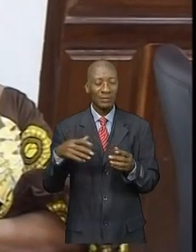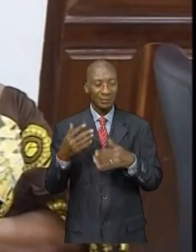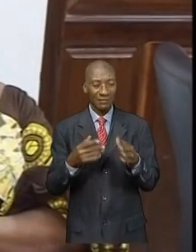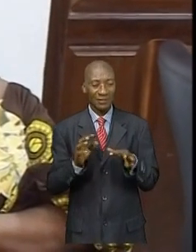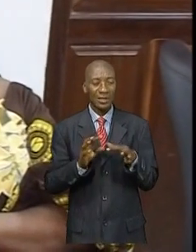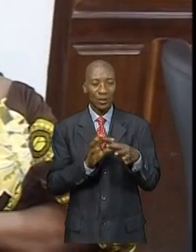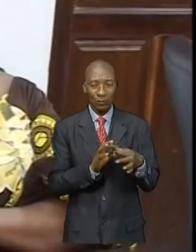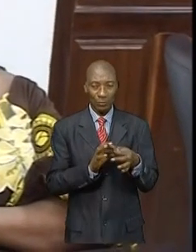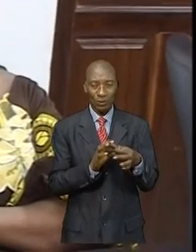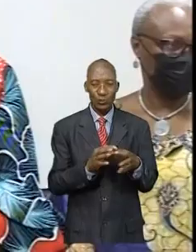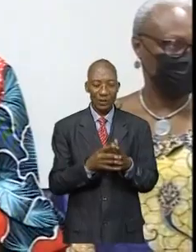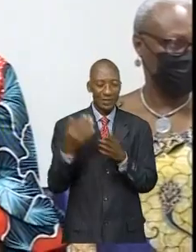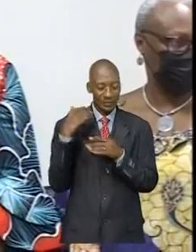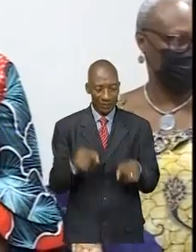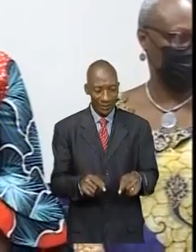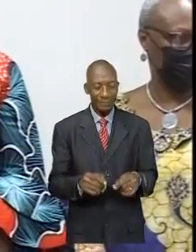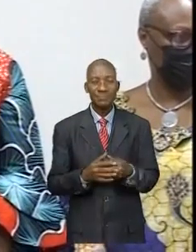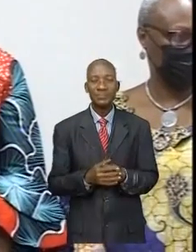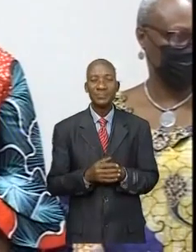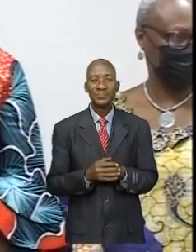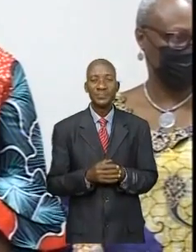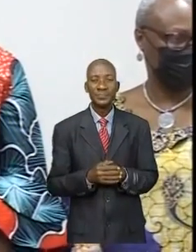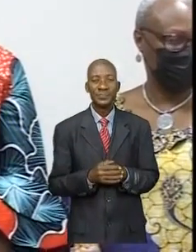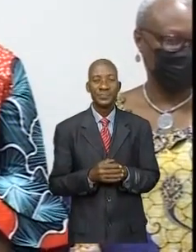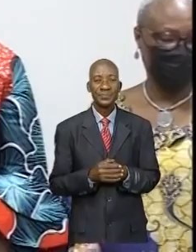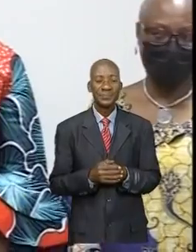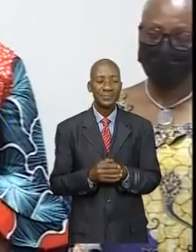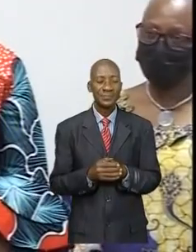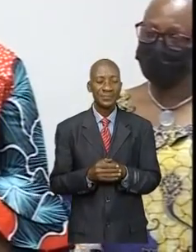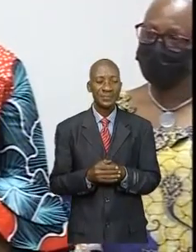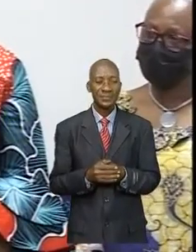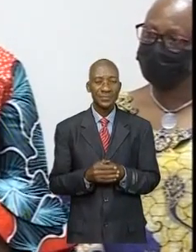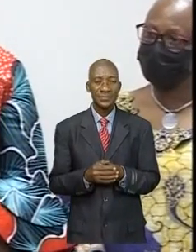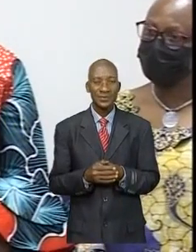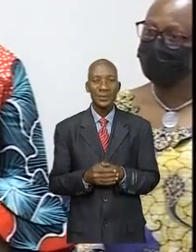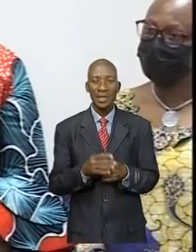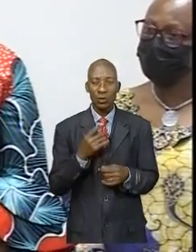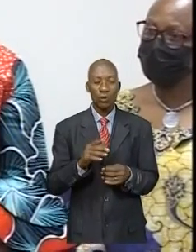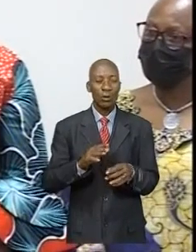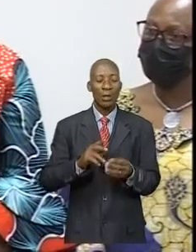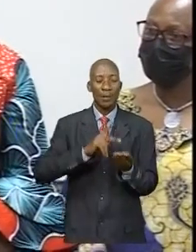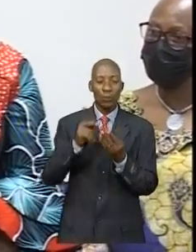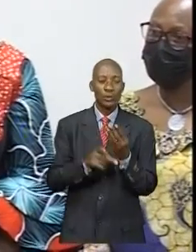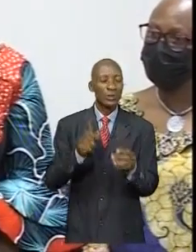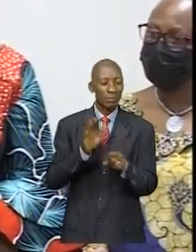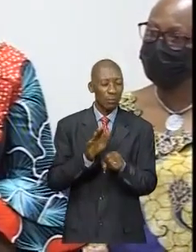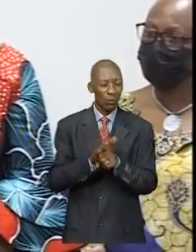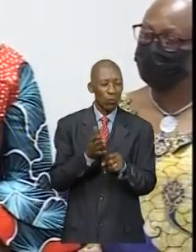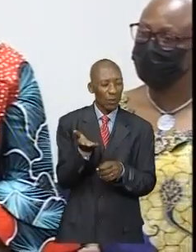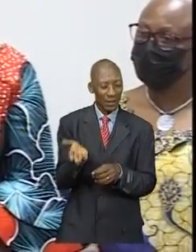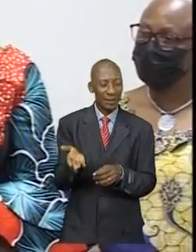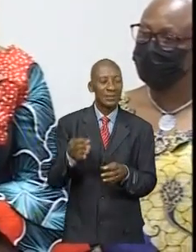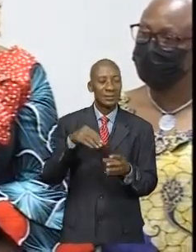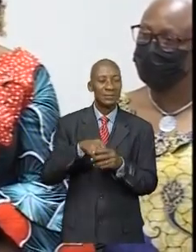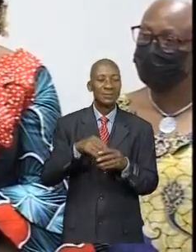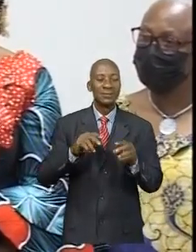sont au pays. Avec FIS, nous sentons qu'il y a vraiment beaucoup de projets porteurs d'espoir sur lesquels